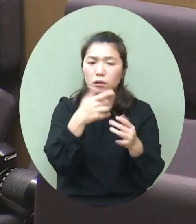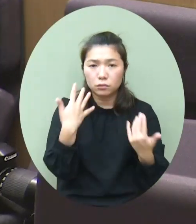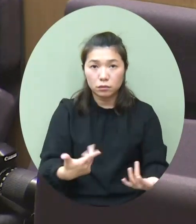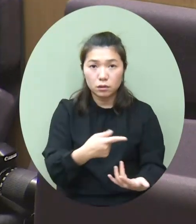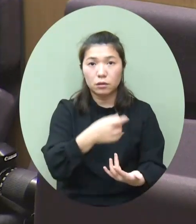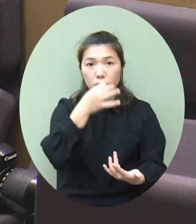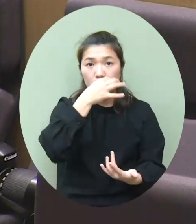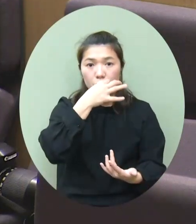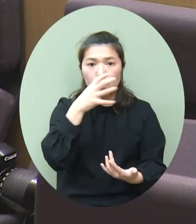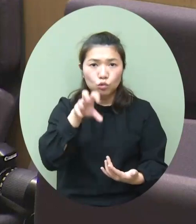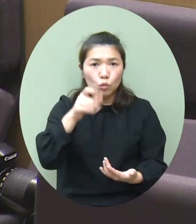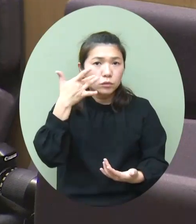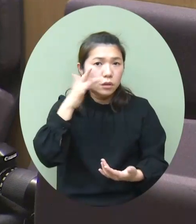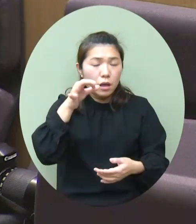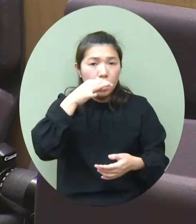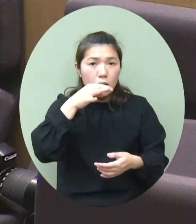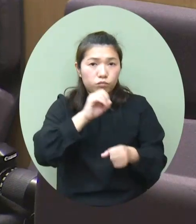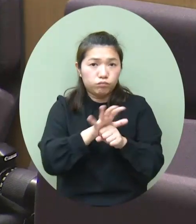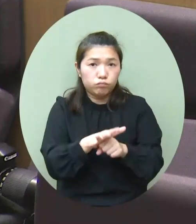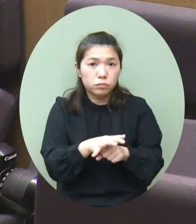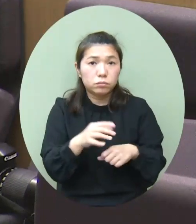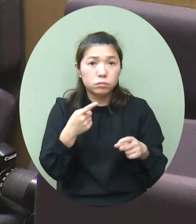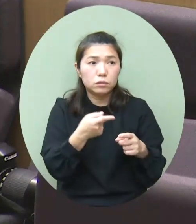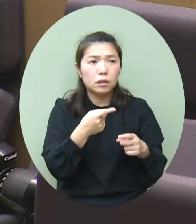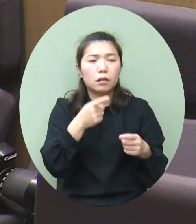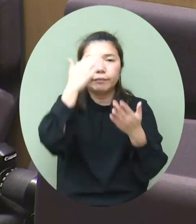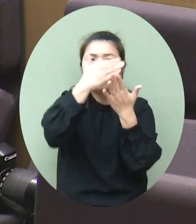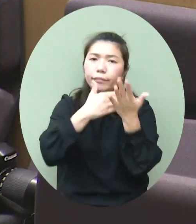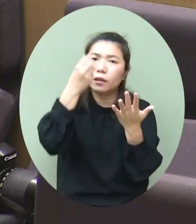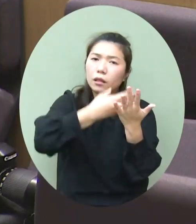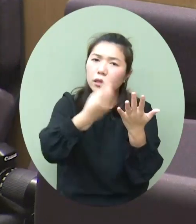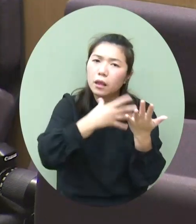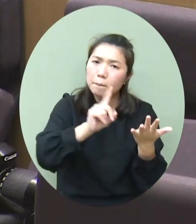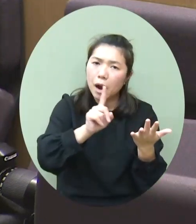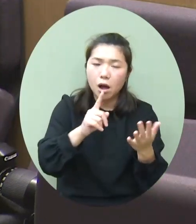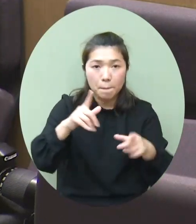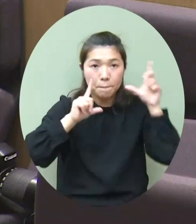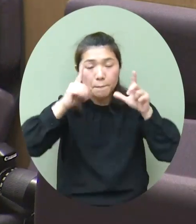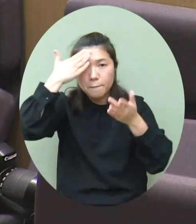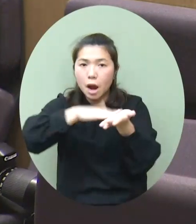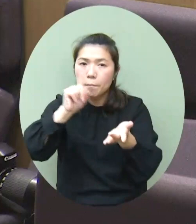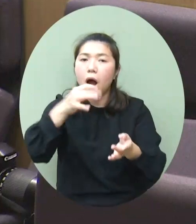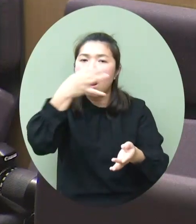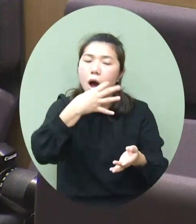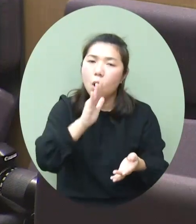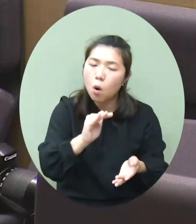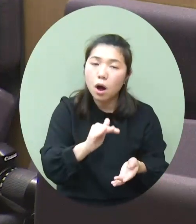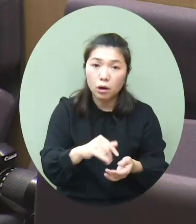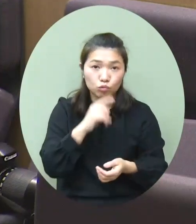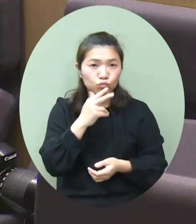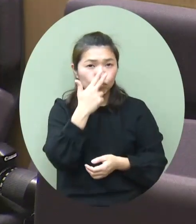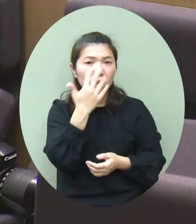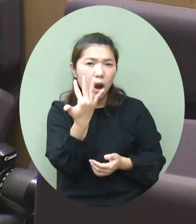家医院。那临床病人使用新冠药物要有什么条件，要有什么病征可以使